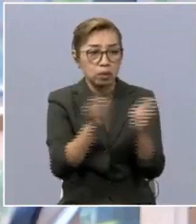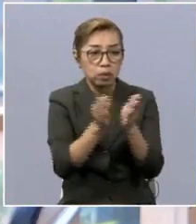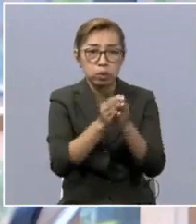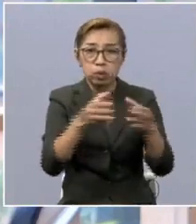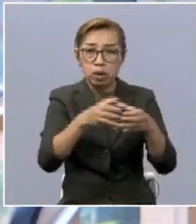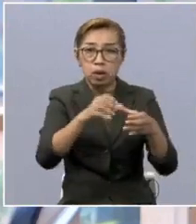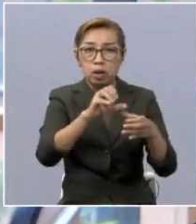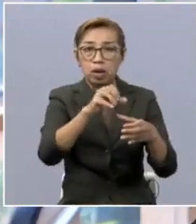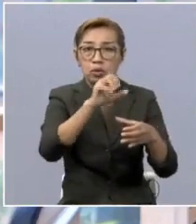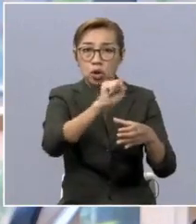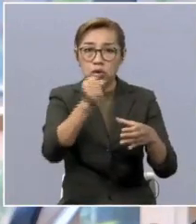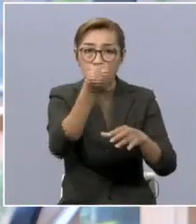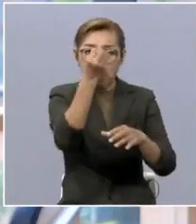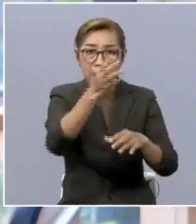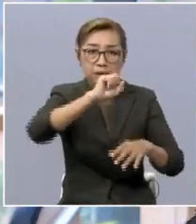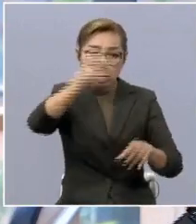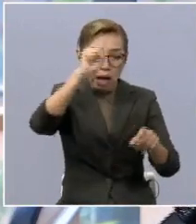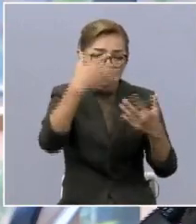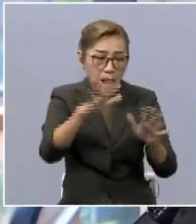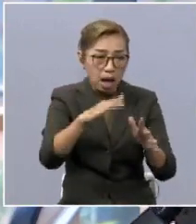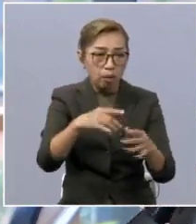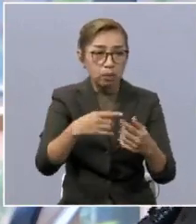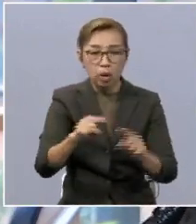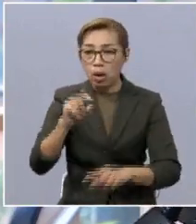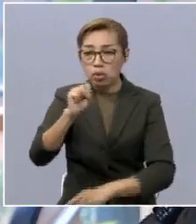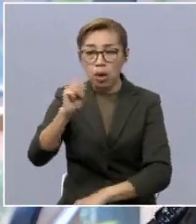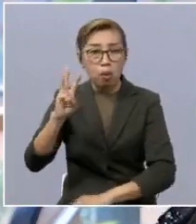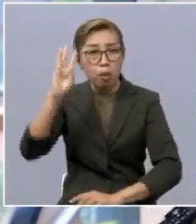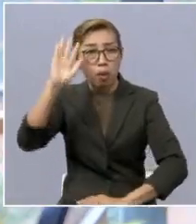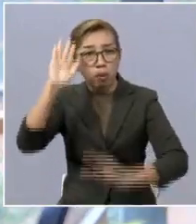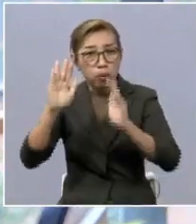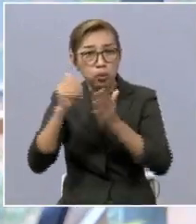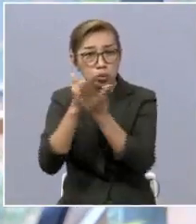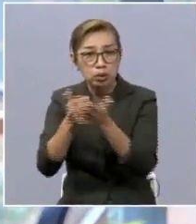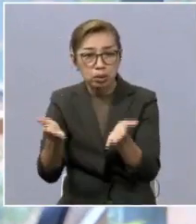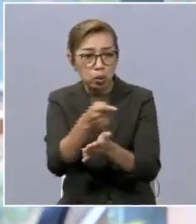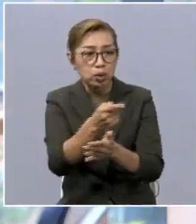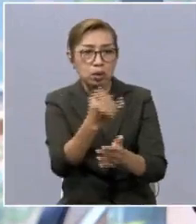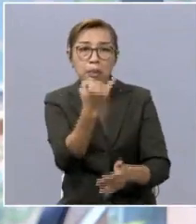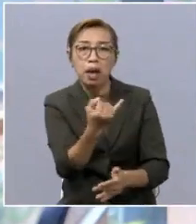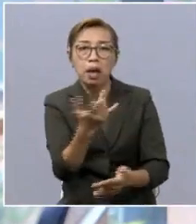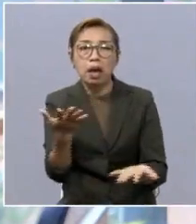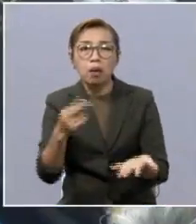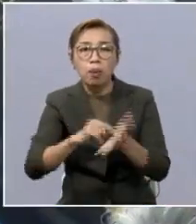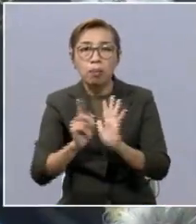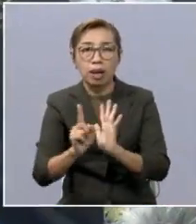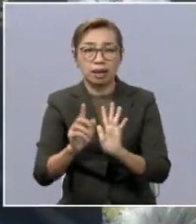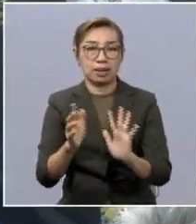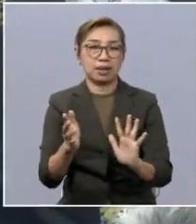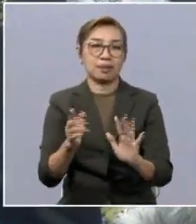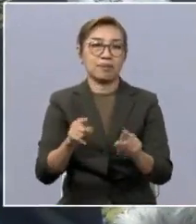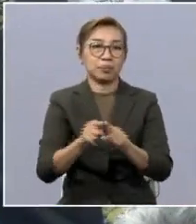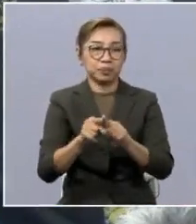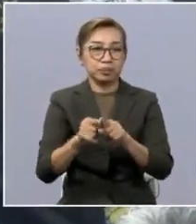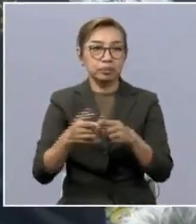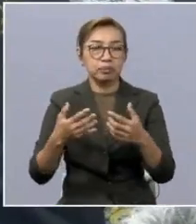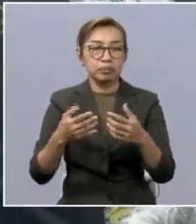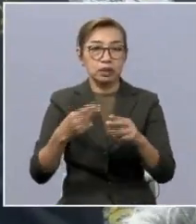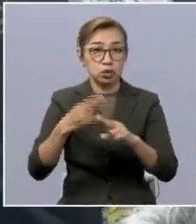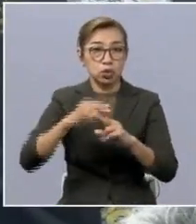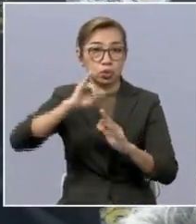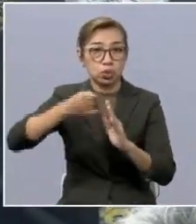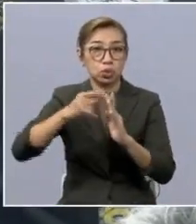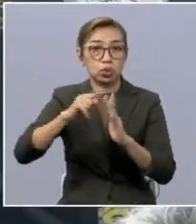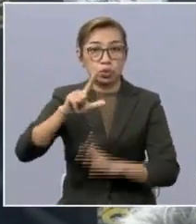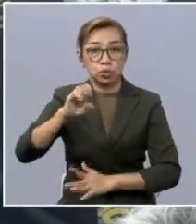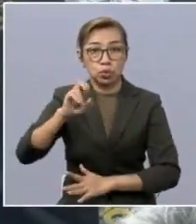แพ้เสียงสว.จะยังไงต่ อ ฟังเสียงประชาชนหรือเปล่าเนี่ยนะครับส่วนคุณจุลินลักษณะวิสิทธิ์นะครับรองนายกแล้วก็อยู่ในฐานะรัฐมนตรีว่